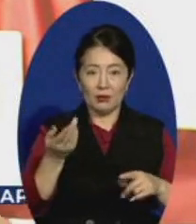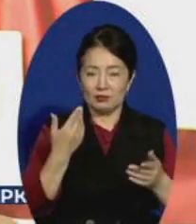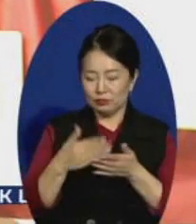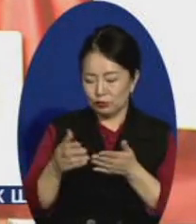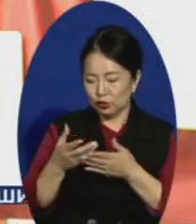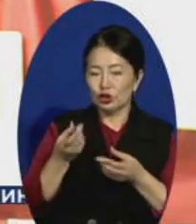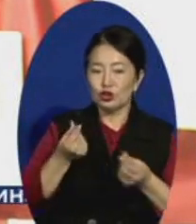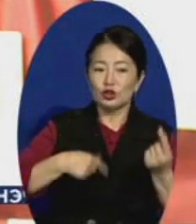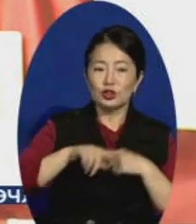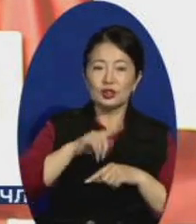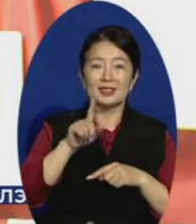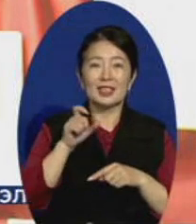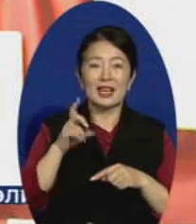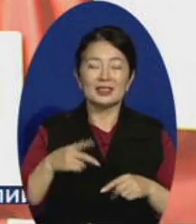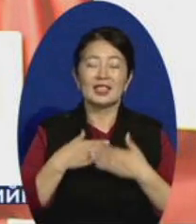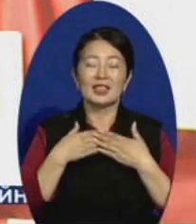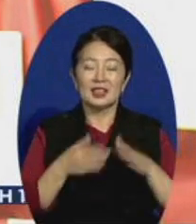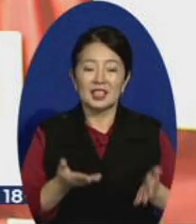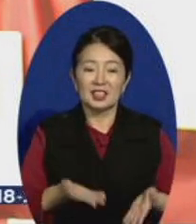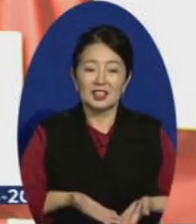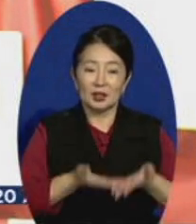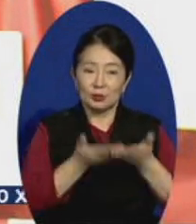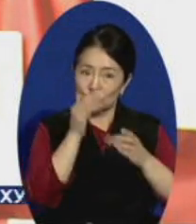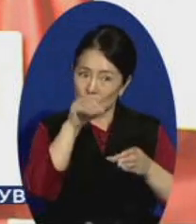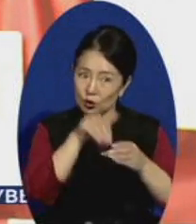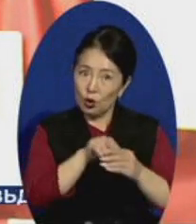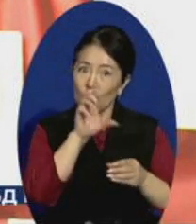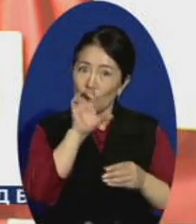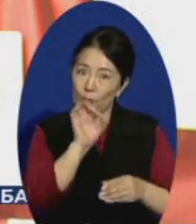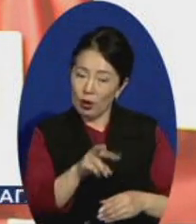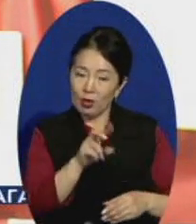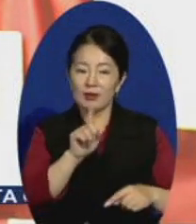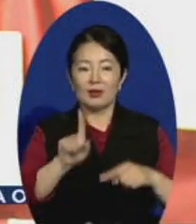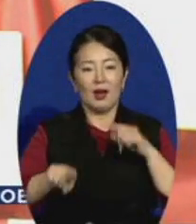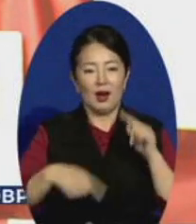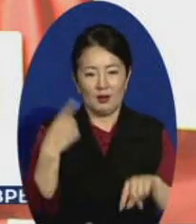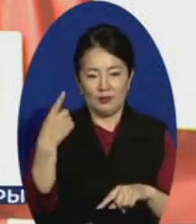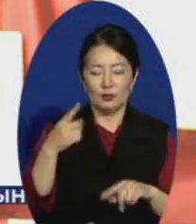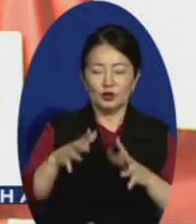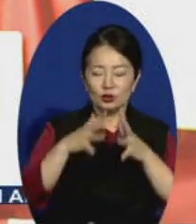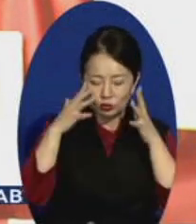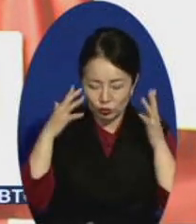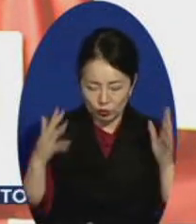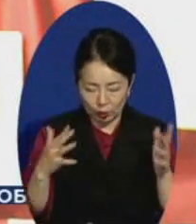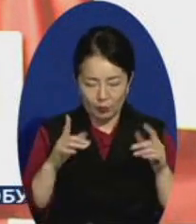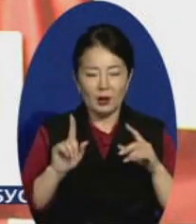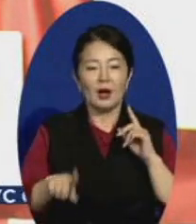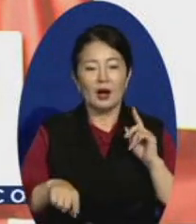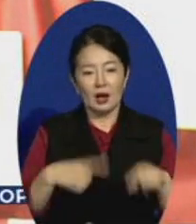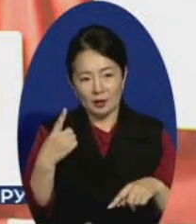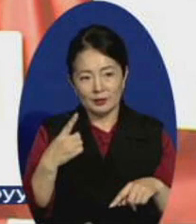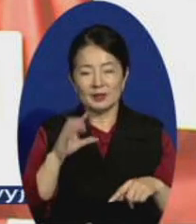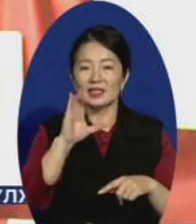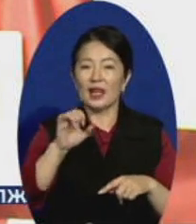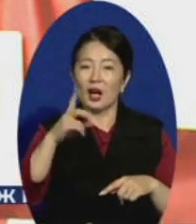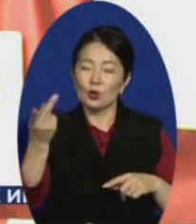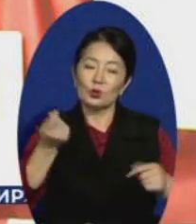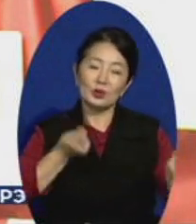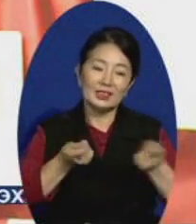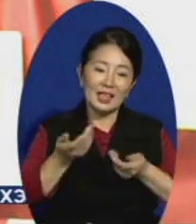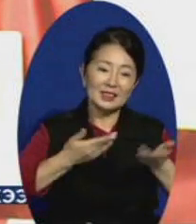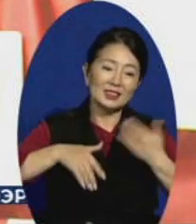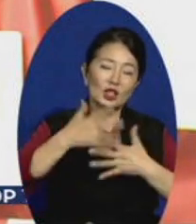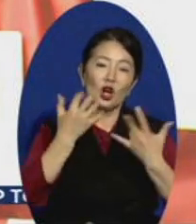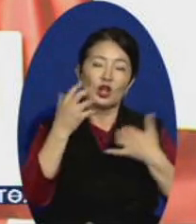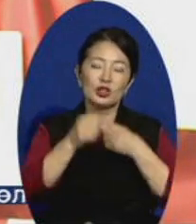зах зээлтэйгээр нийт хөрөнгийн зах зээлийг дэмжиж ингэж гарах нь бол хамгийн одоо том бөгөөд санхүүгийн зах зээл дээр